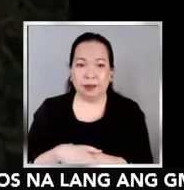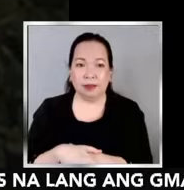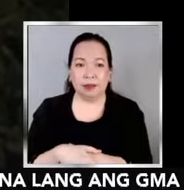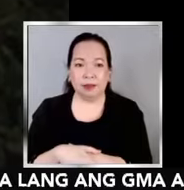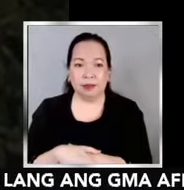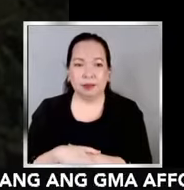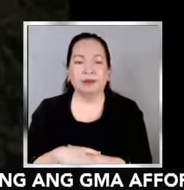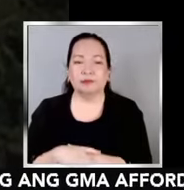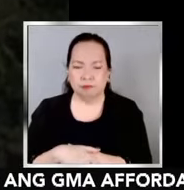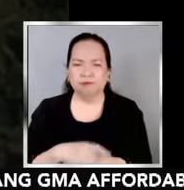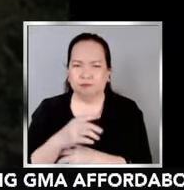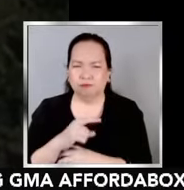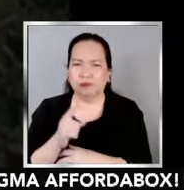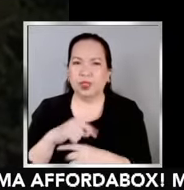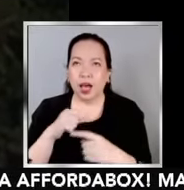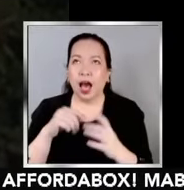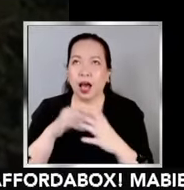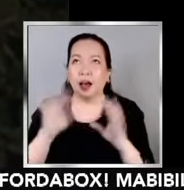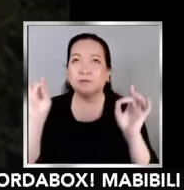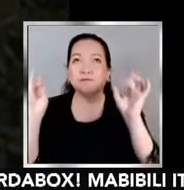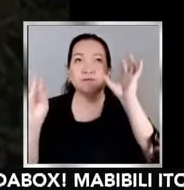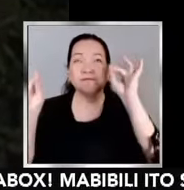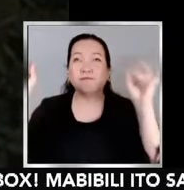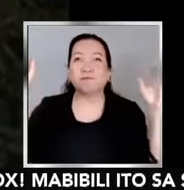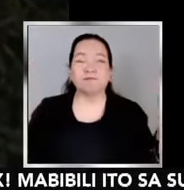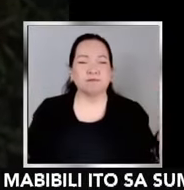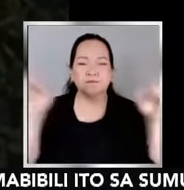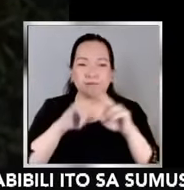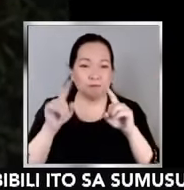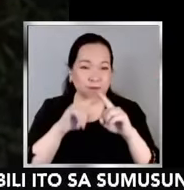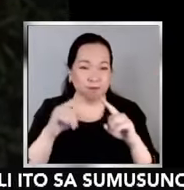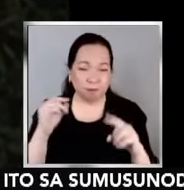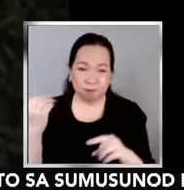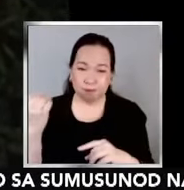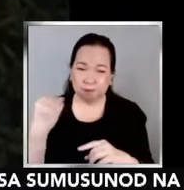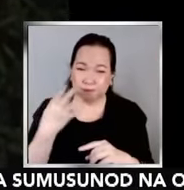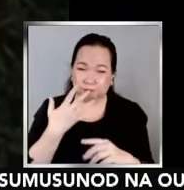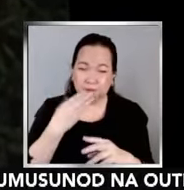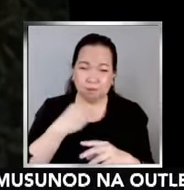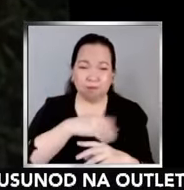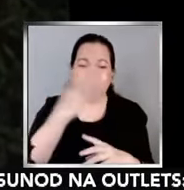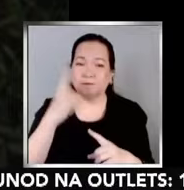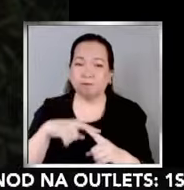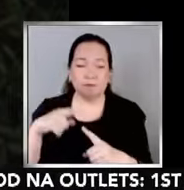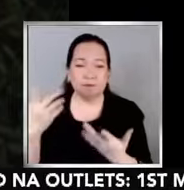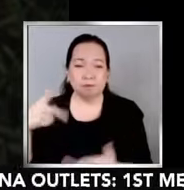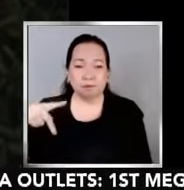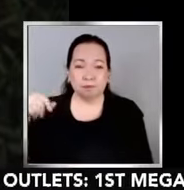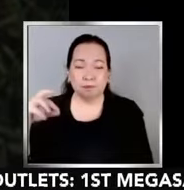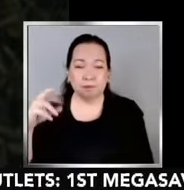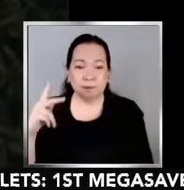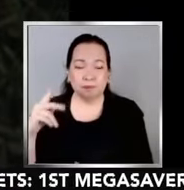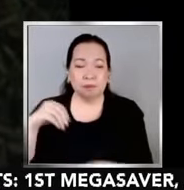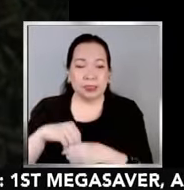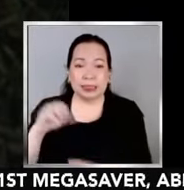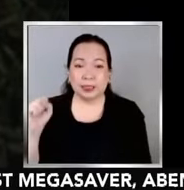Vicky, pasado alas 7 ng gabi ng muling pailawan ng Fountain of Light sa isang multifunctional park dito sa Santa Rosa City, Laguna.